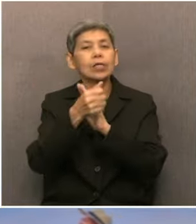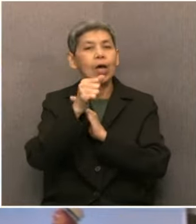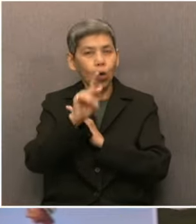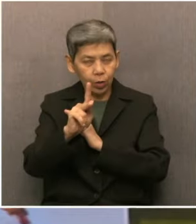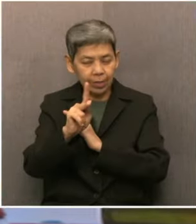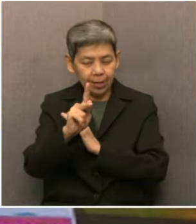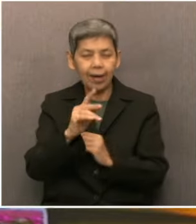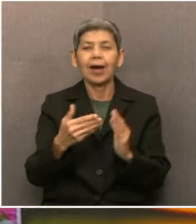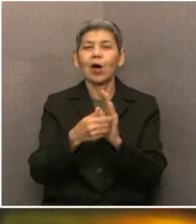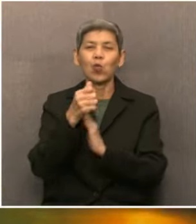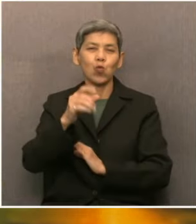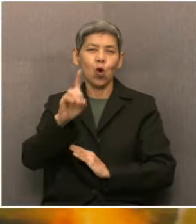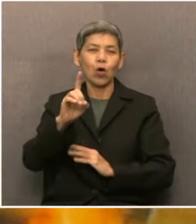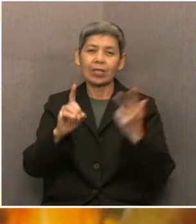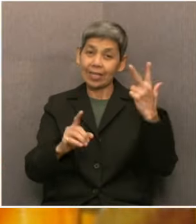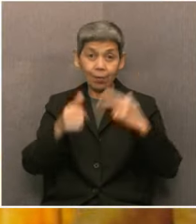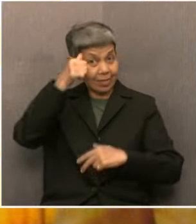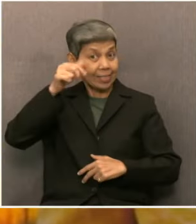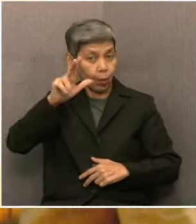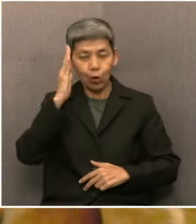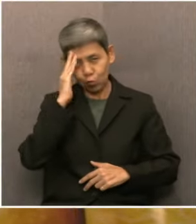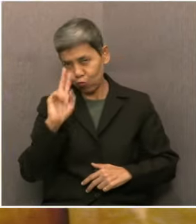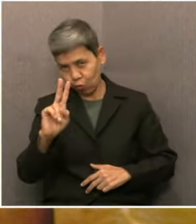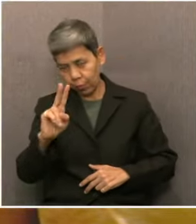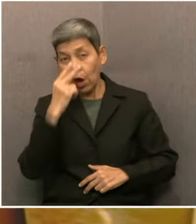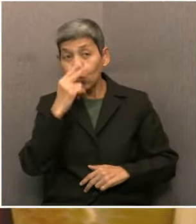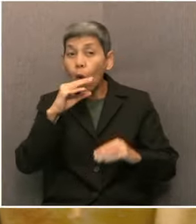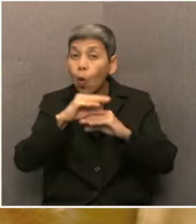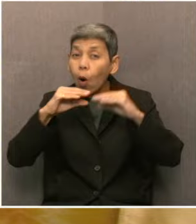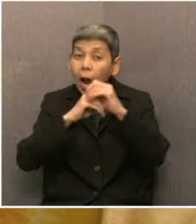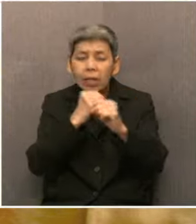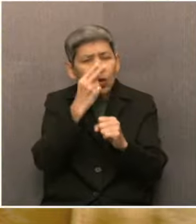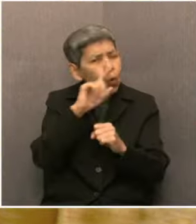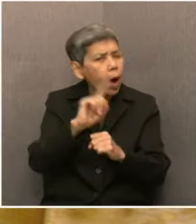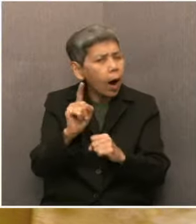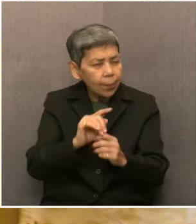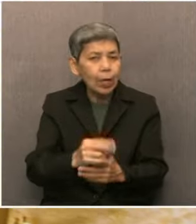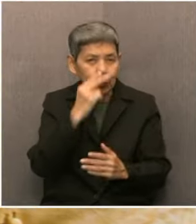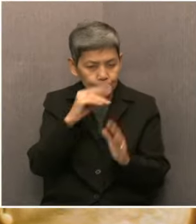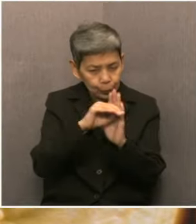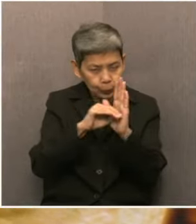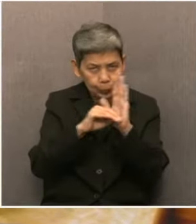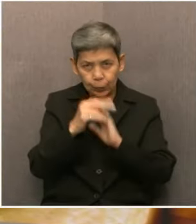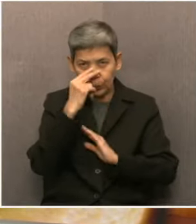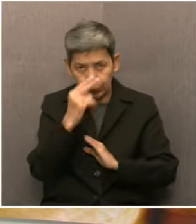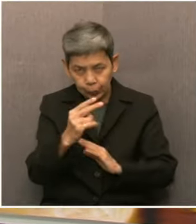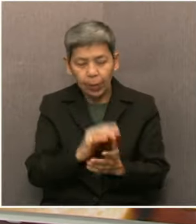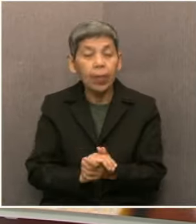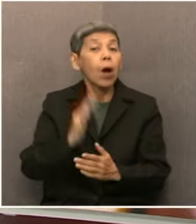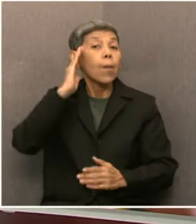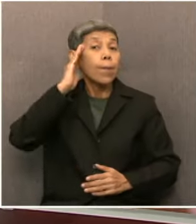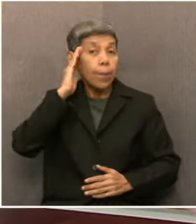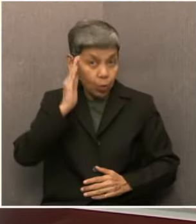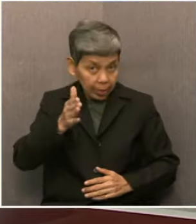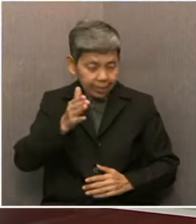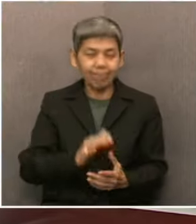ท้ายที่อุดรธานี 3วัน 2คืนนะคะไปติดตามโครงการสำคัญอะไรบ้างมาดูรายละเอียดกันเลยนะคะเอาวันพรุ่งนี้กันก่อนเลย